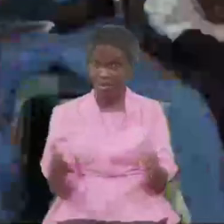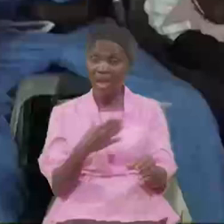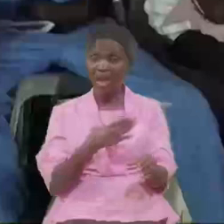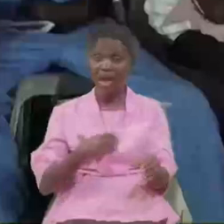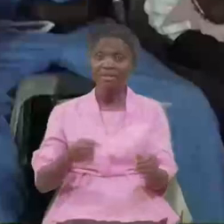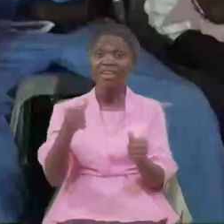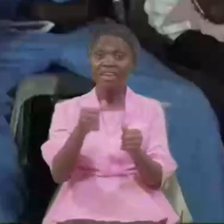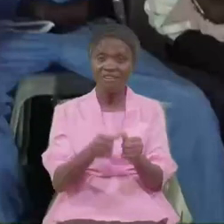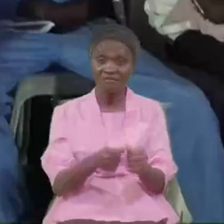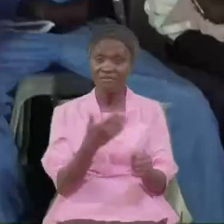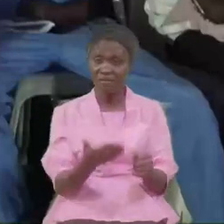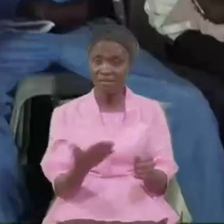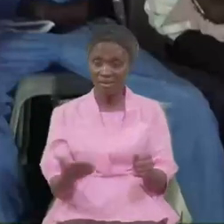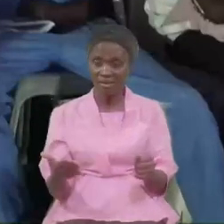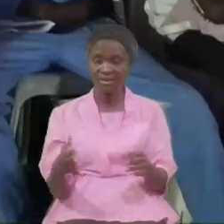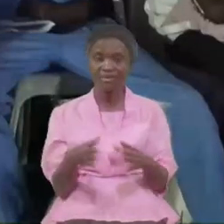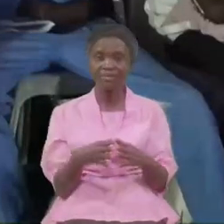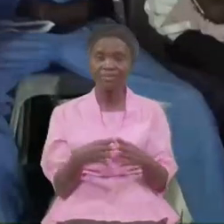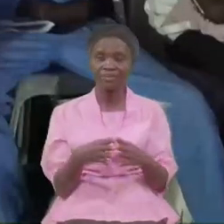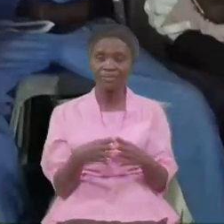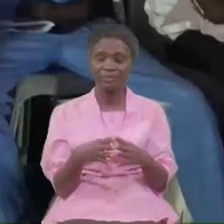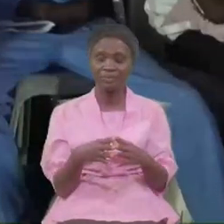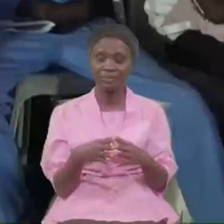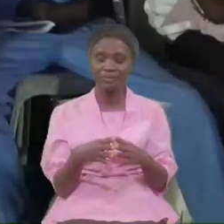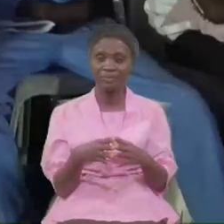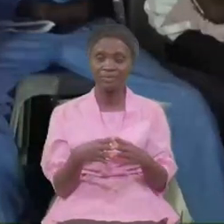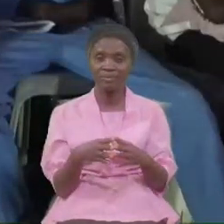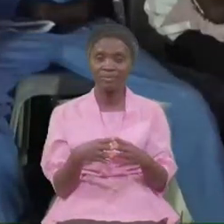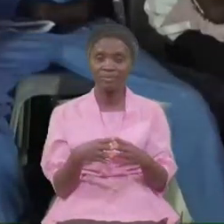Si tu sais que Jésus peut tout, il peut tout faire.